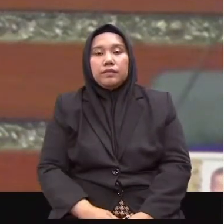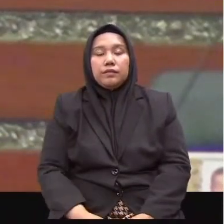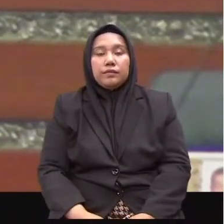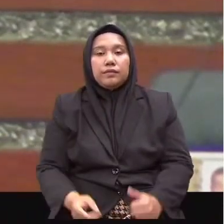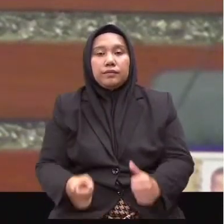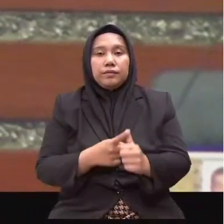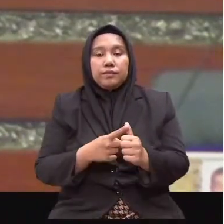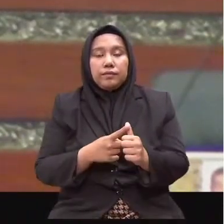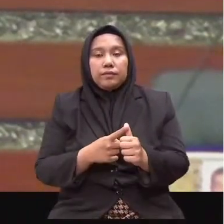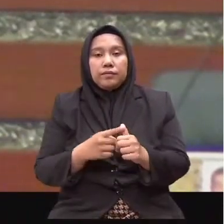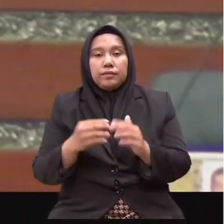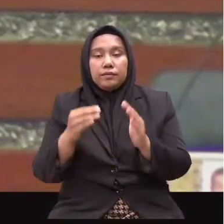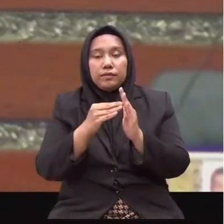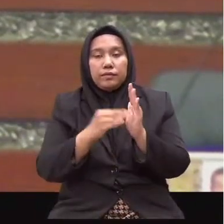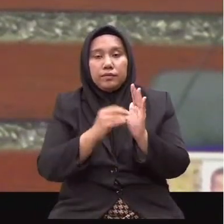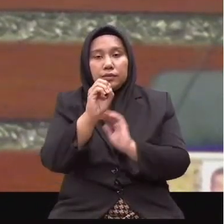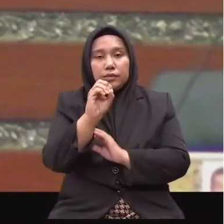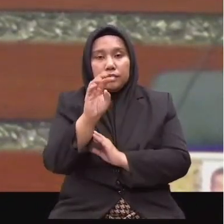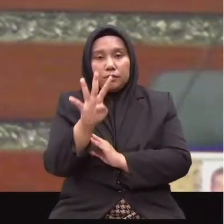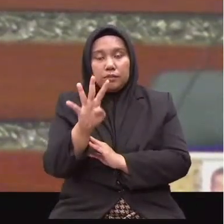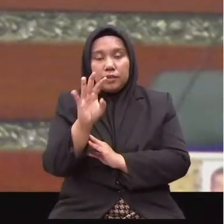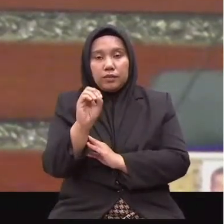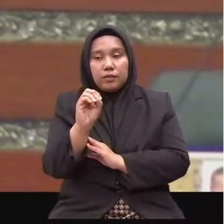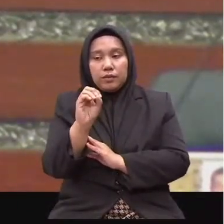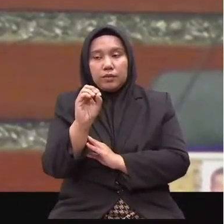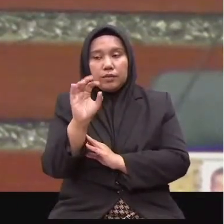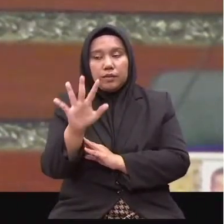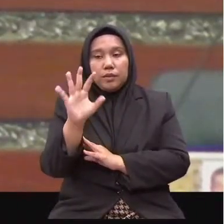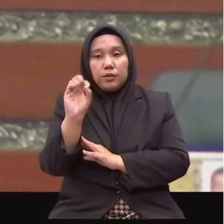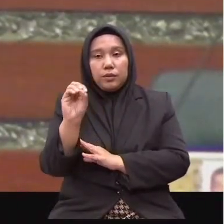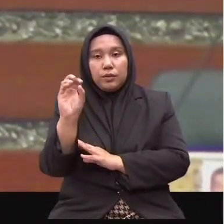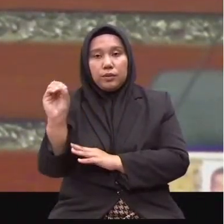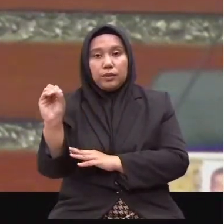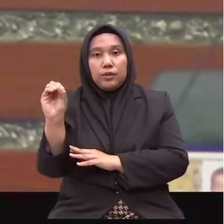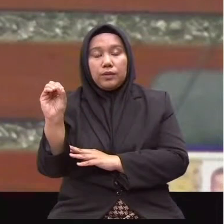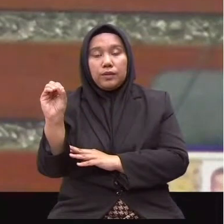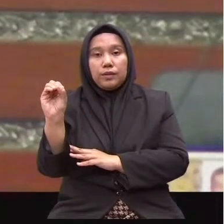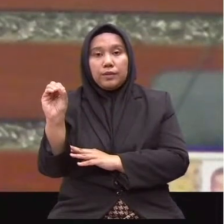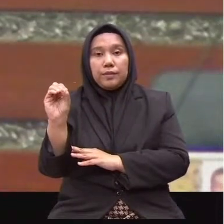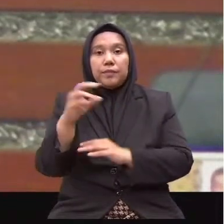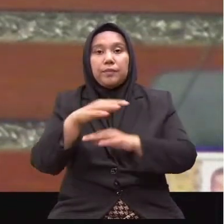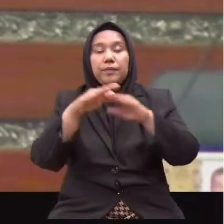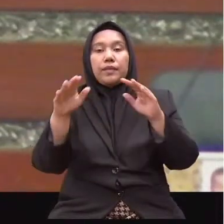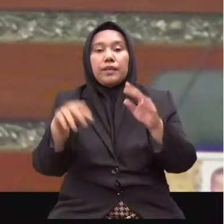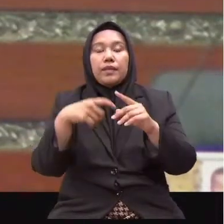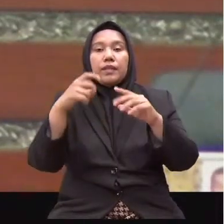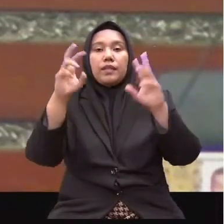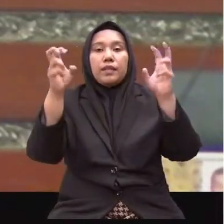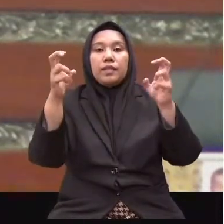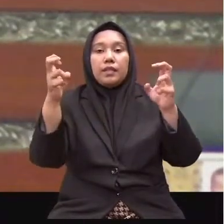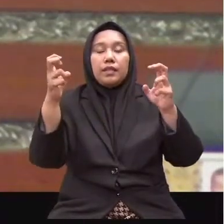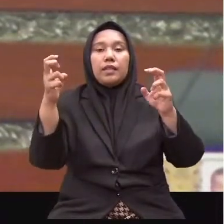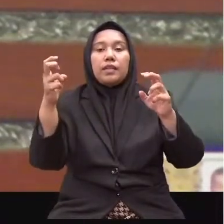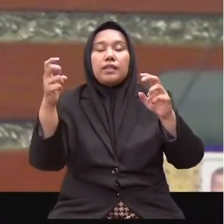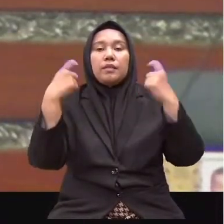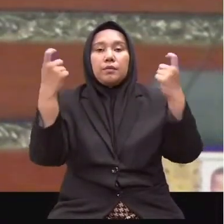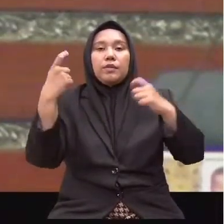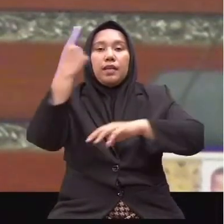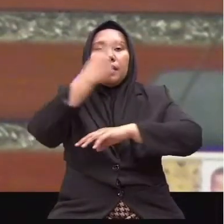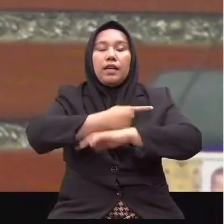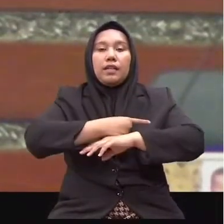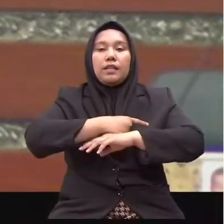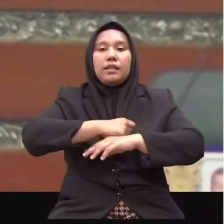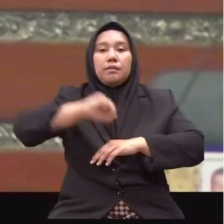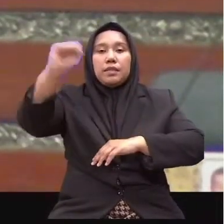hari ini adalah di bawah puteran 04.0500 yaitu di bawah tajuk sambutan hari kebangsaan dan Halim Indonesia saya